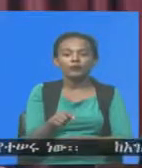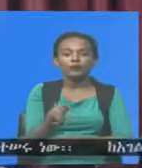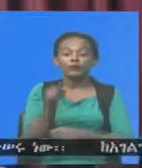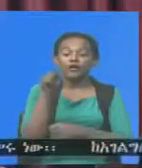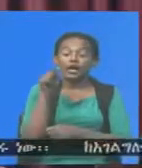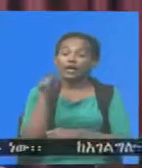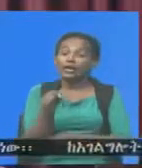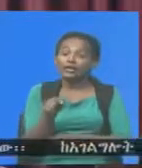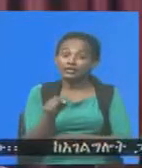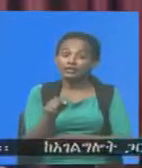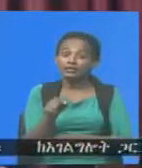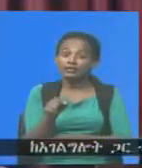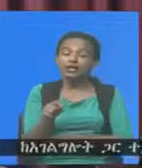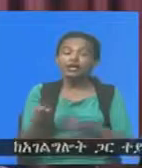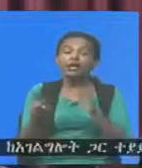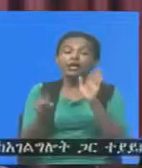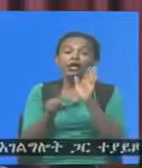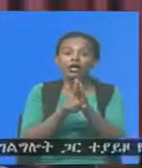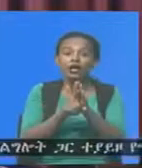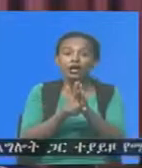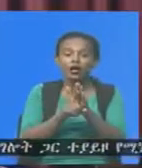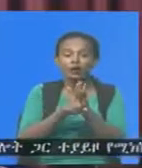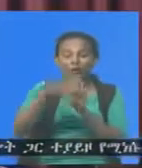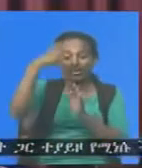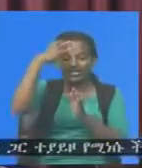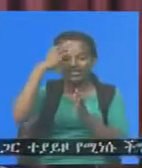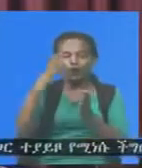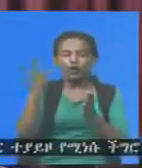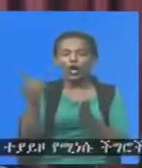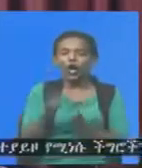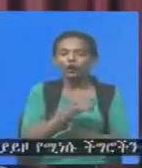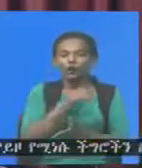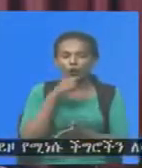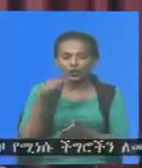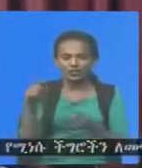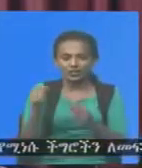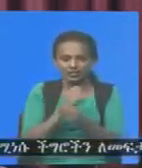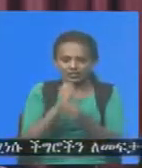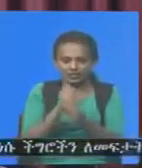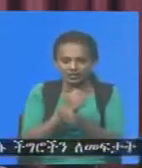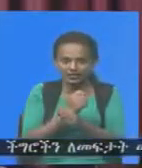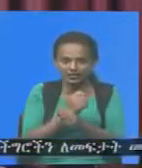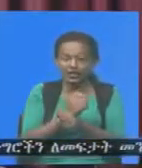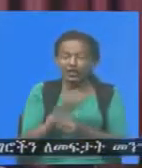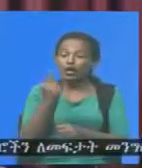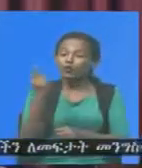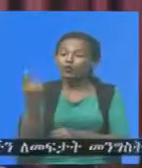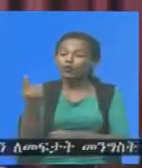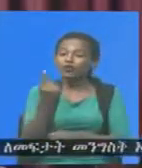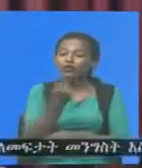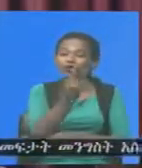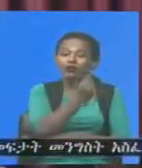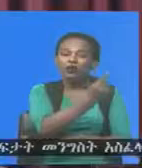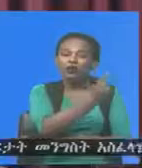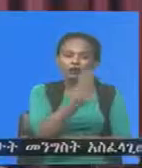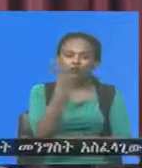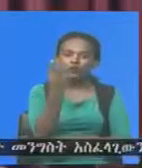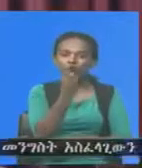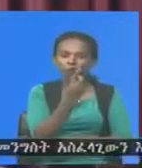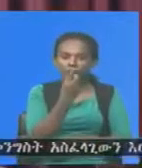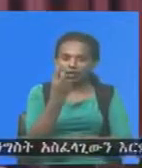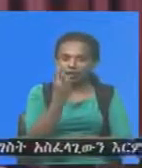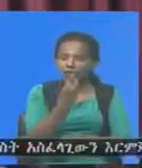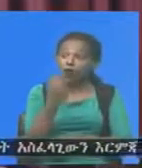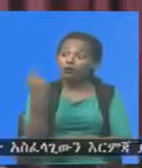ይሄን ህገ መንግስታዊ ያልሆነ ድርጊት በእያንዳንዱ ቀበሌ